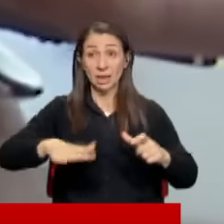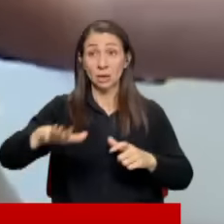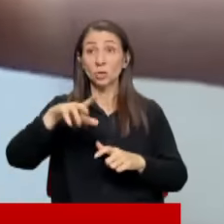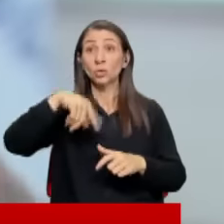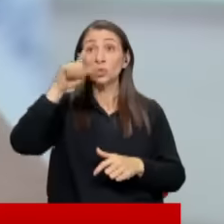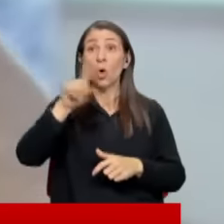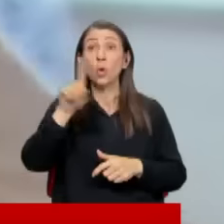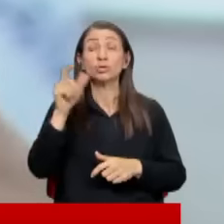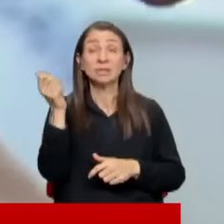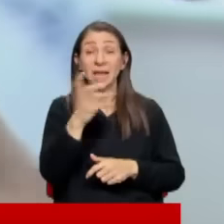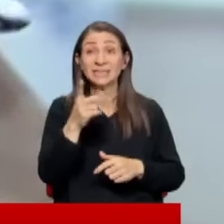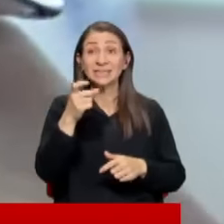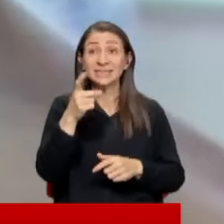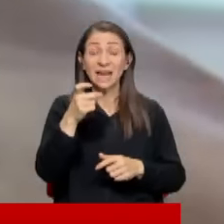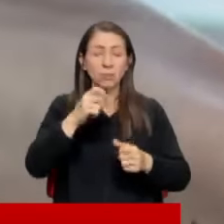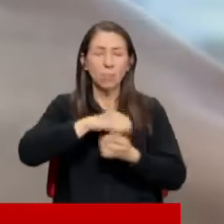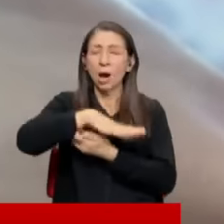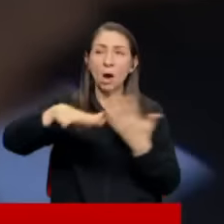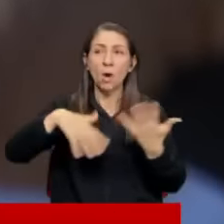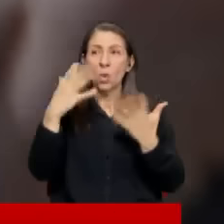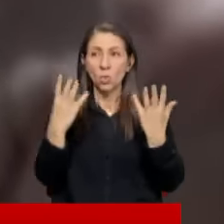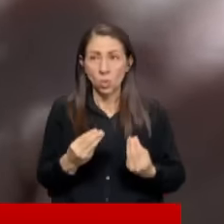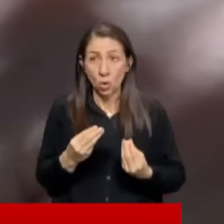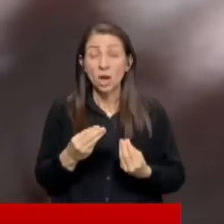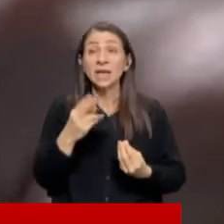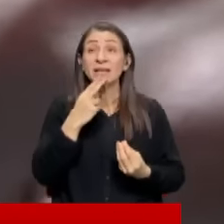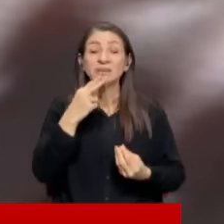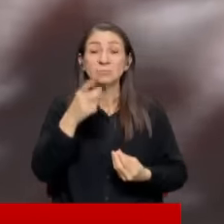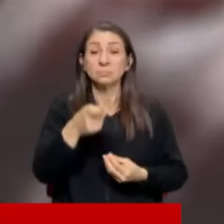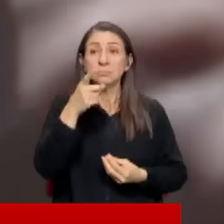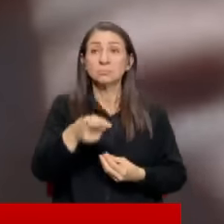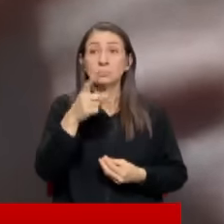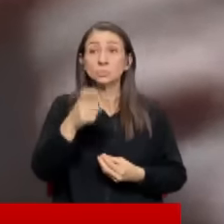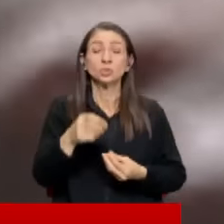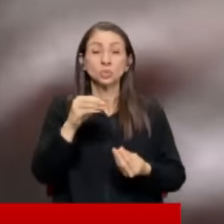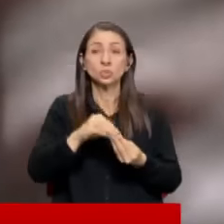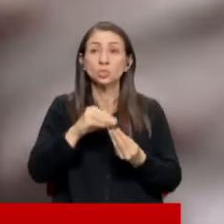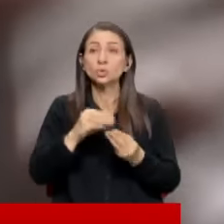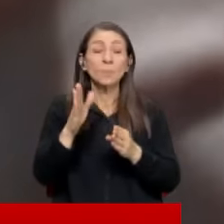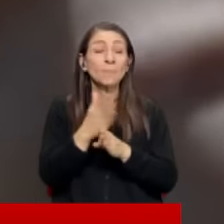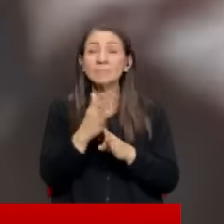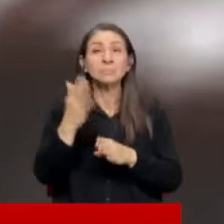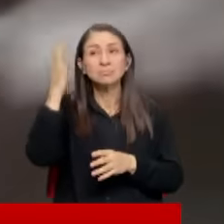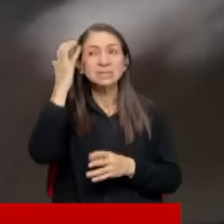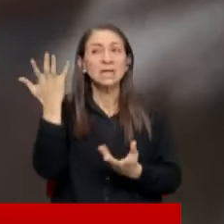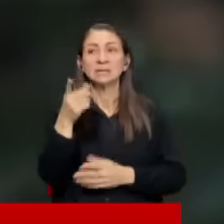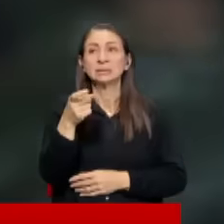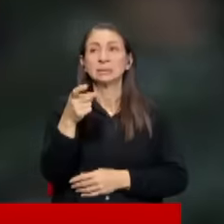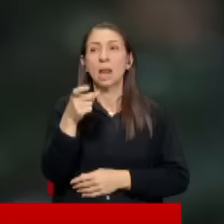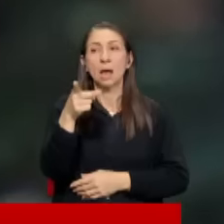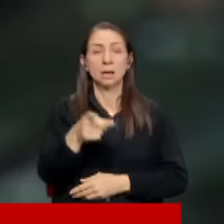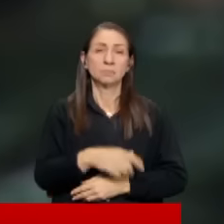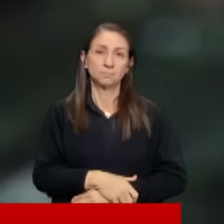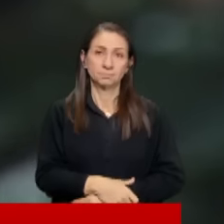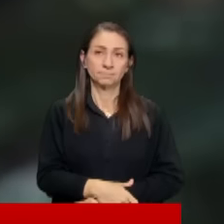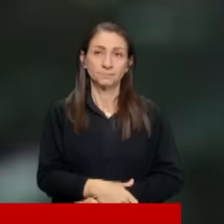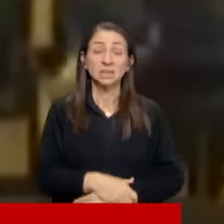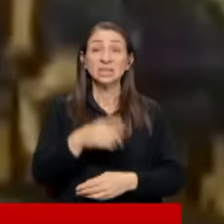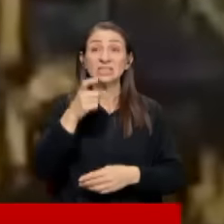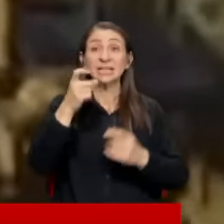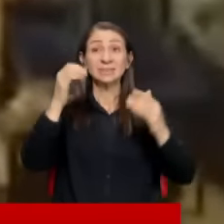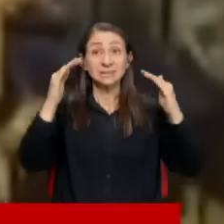günde 10'un üzerinde silahlı şiddet olayı yaşanıyor. Ve kadın cinayetlerinde de suç aletlerinin başında silah var.